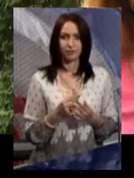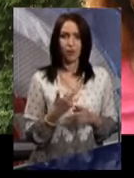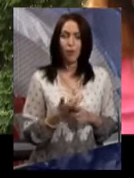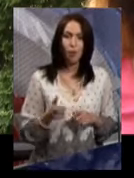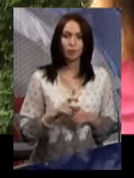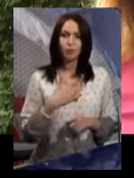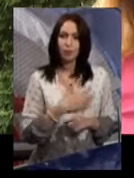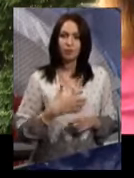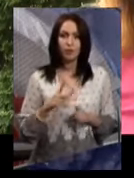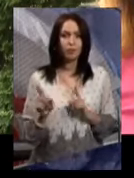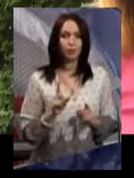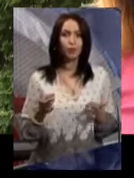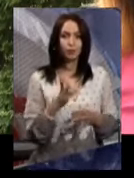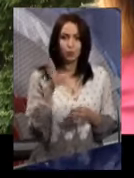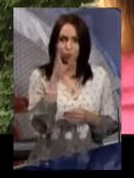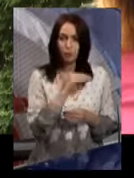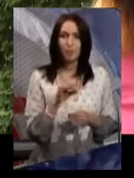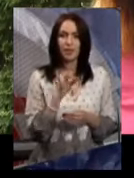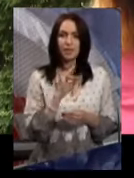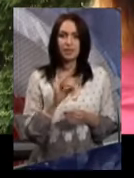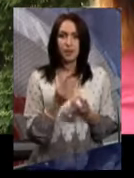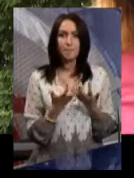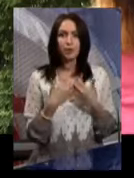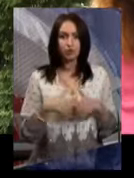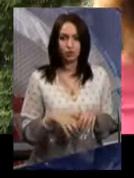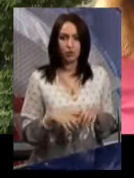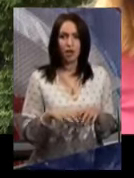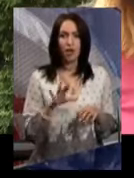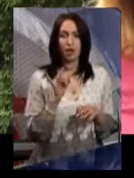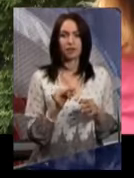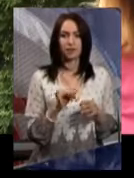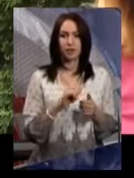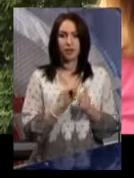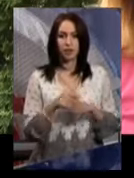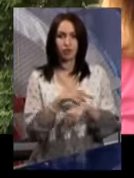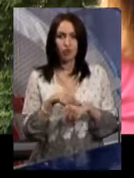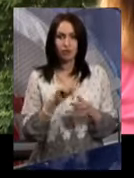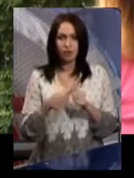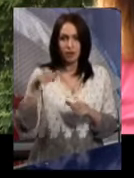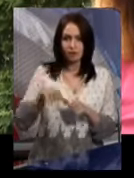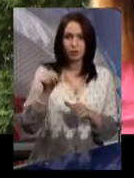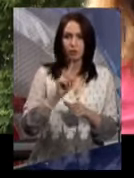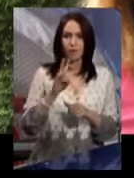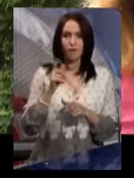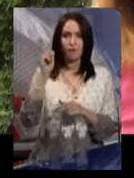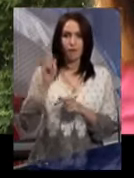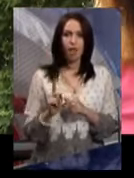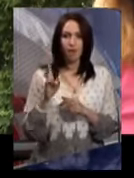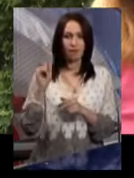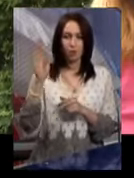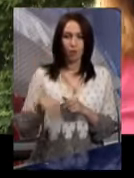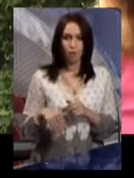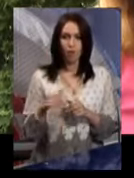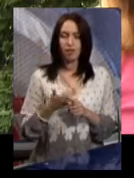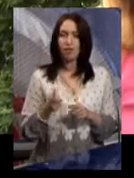очень переживает, потому что нужно успеть и посчитать, и переключить часы, чтобы флаг не упал. Я вам скажу, это огромный успех, он